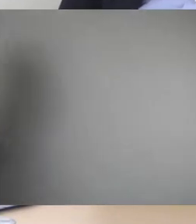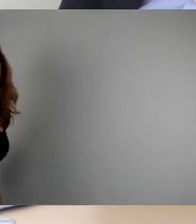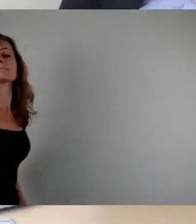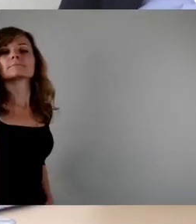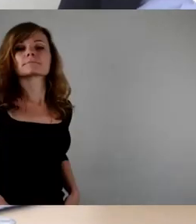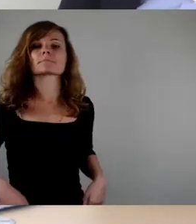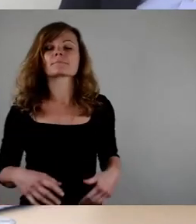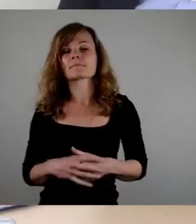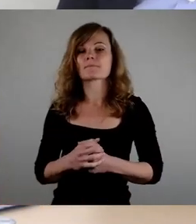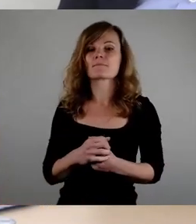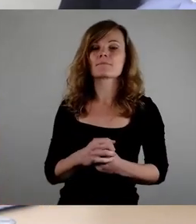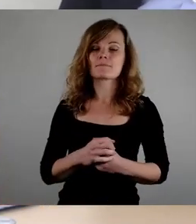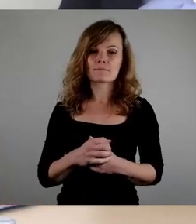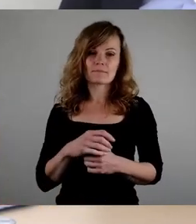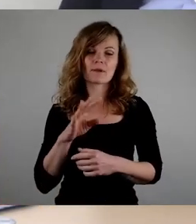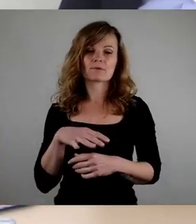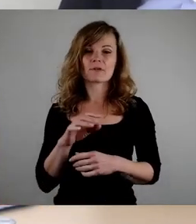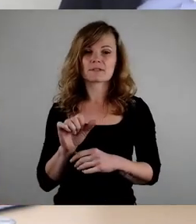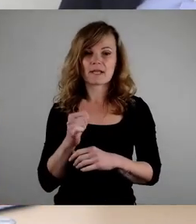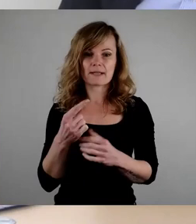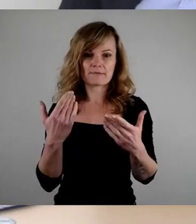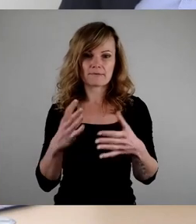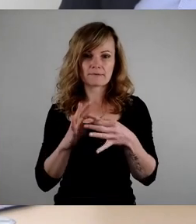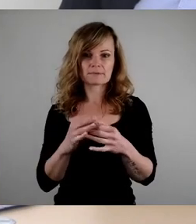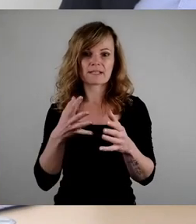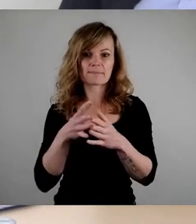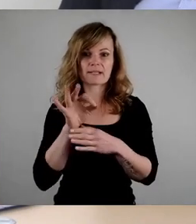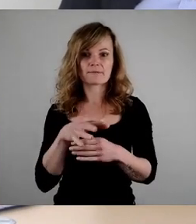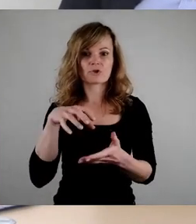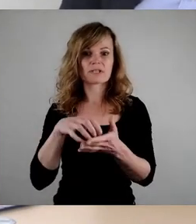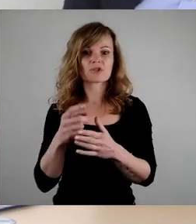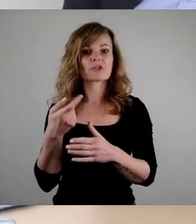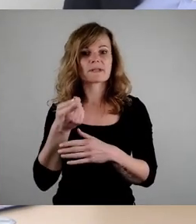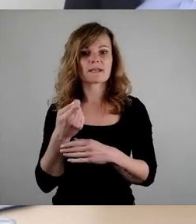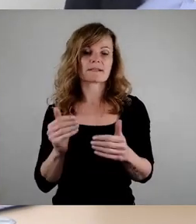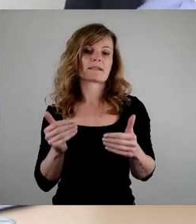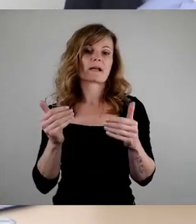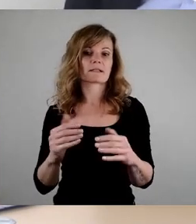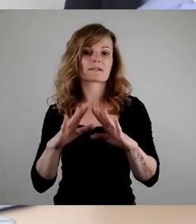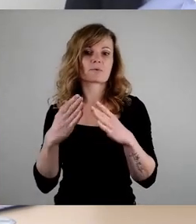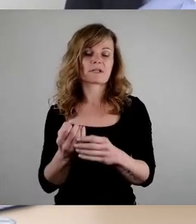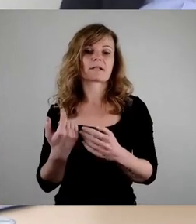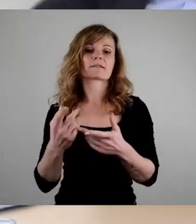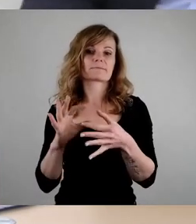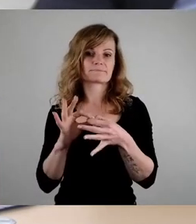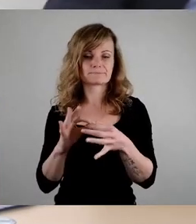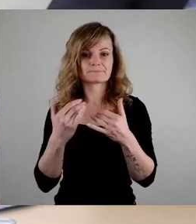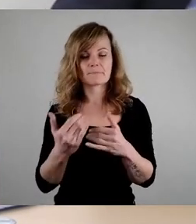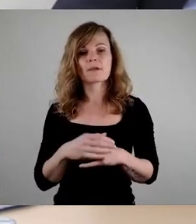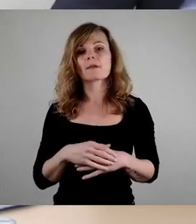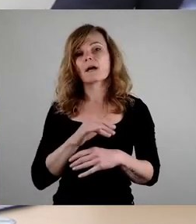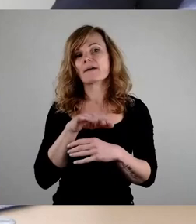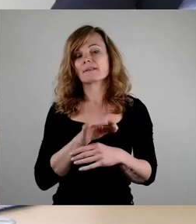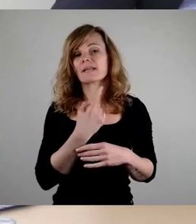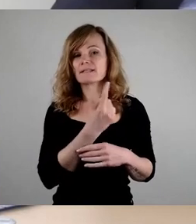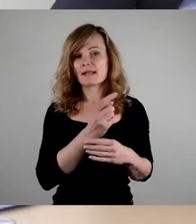Transparenz für die städtischen Finanzen, Nachtragshaushalt erarbeiten, überschrieben. Einreicher ist die AfD-Fraktion, die auch gleichzeitig